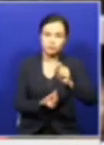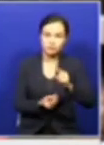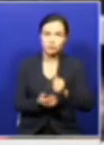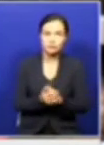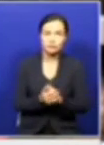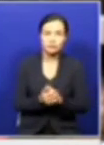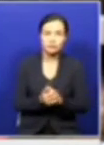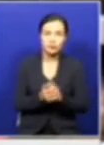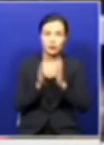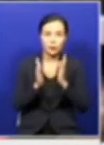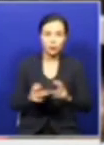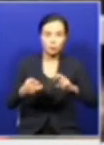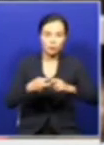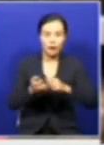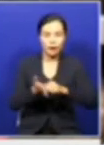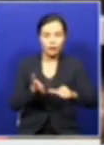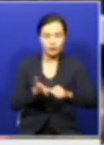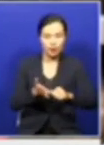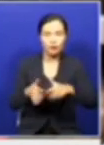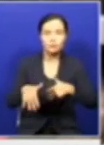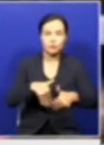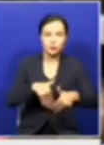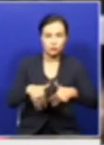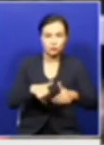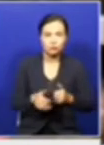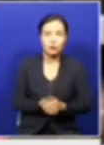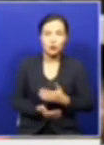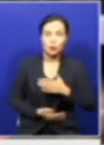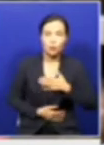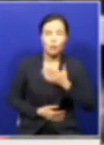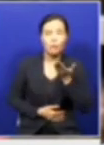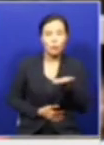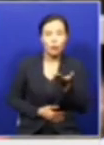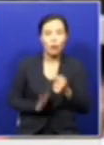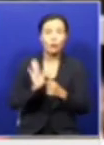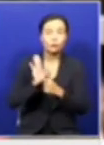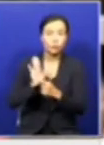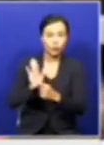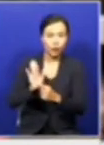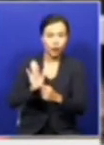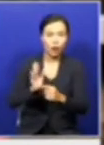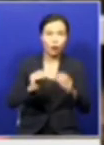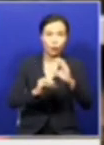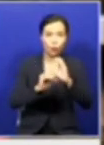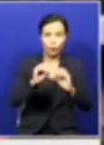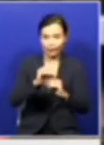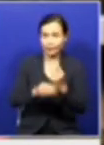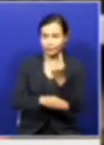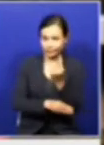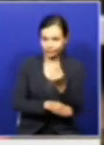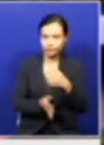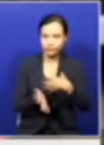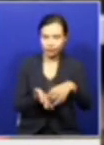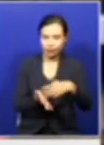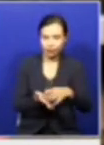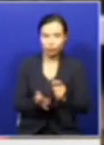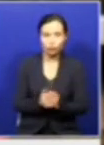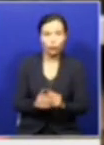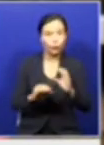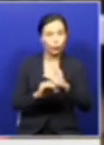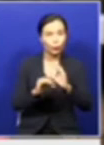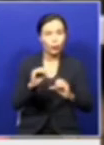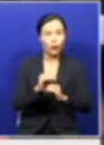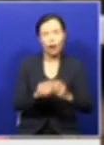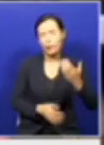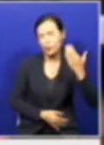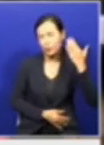รือว่าแก้ไขปัญหาให้กับพี่น้องประชาชนผมขออนุญาตท่านประธานยกตัวอย่างสักโครงการหนึ่งนะครับที่เป็นโครงการที่เกิดขึ้นมาใน